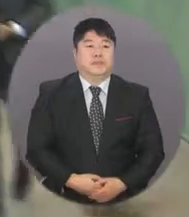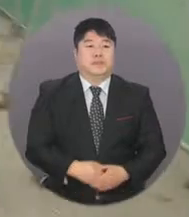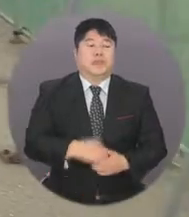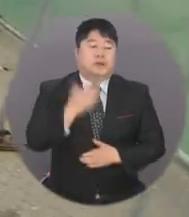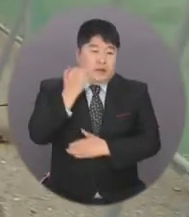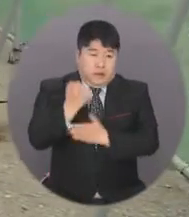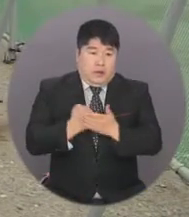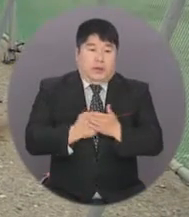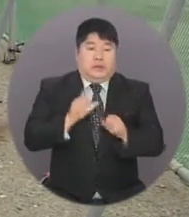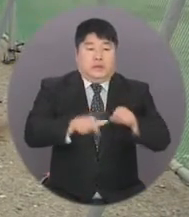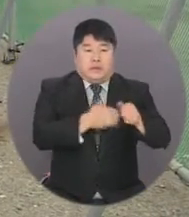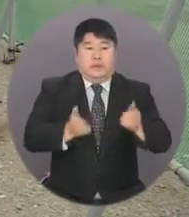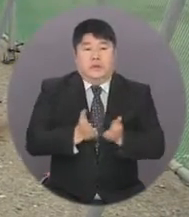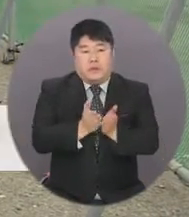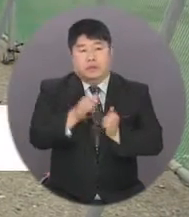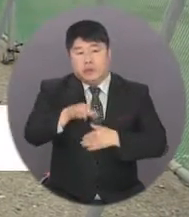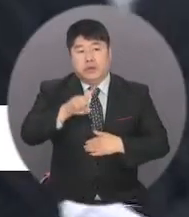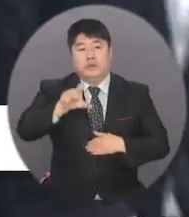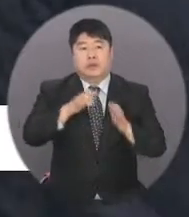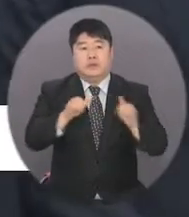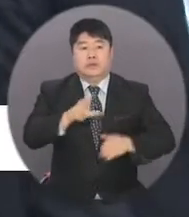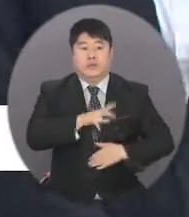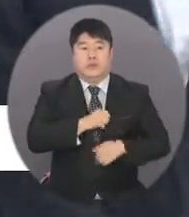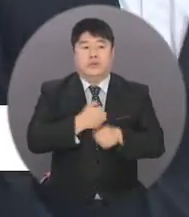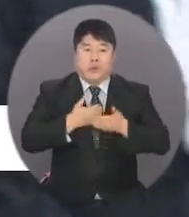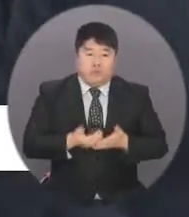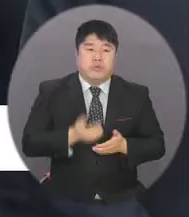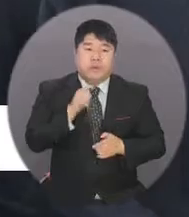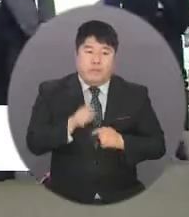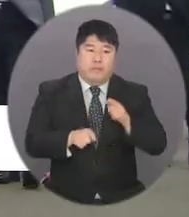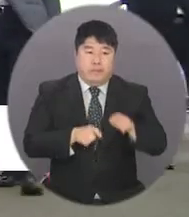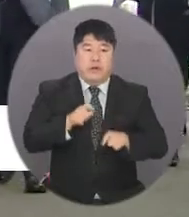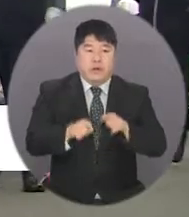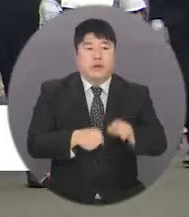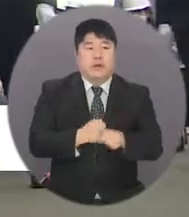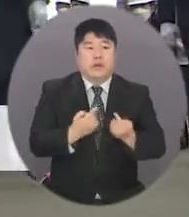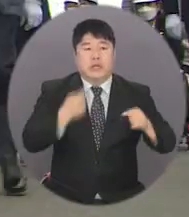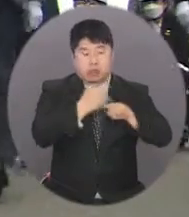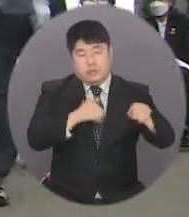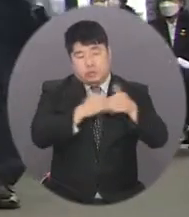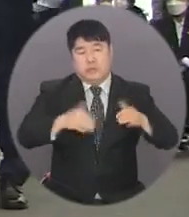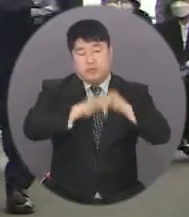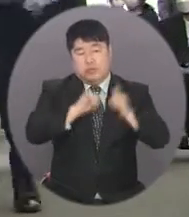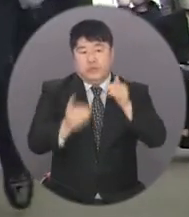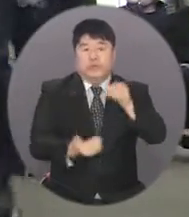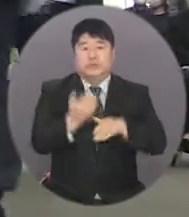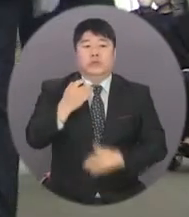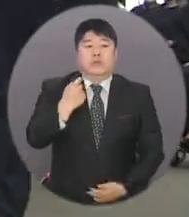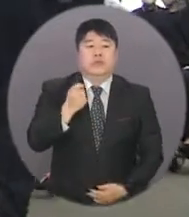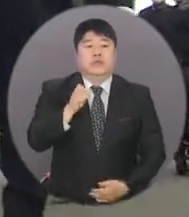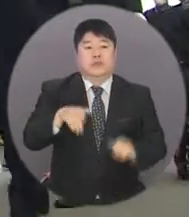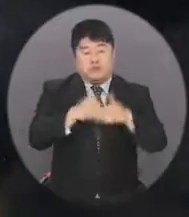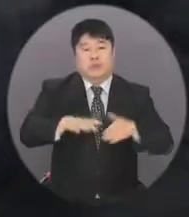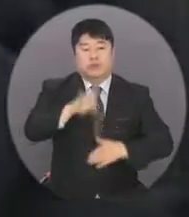녹슨 세월호 선체 앞으로 15명의 의원들이 무거운 발걸음을 옮깁니다. 더불어민주당 사회적 참사 TF와